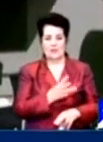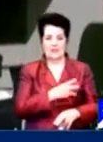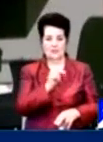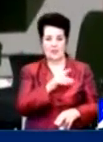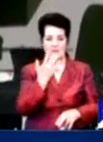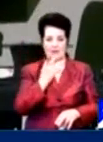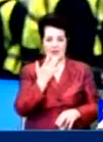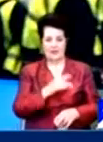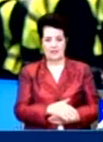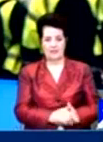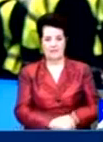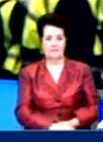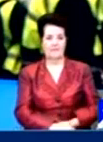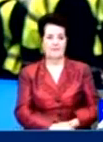americani.